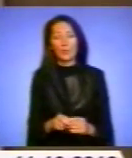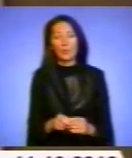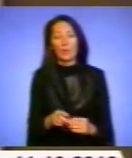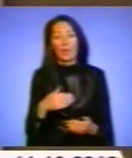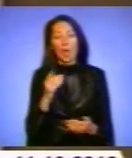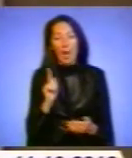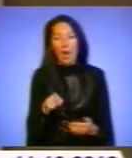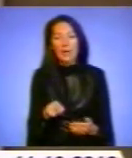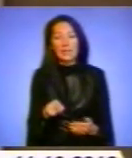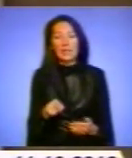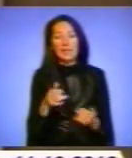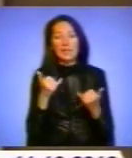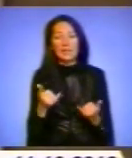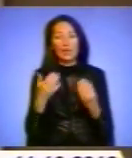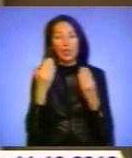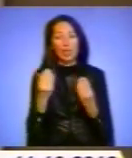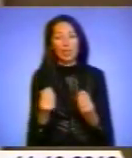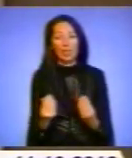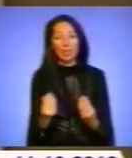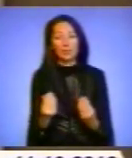они на сегодняшний